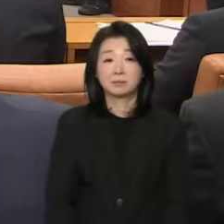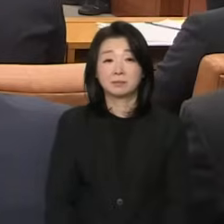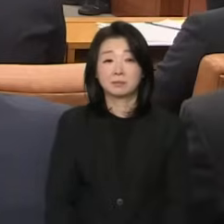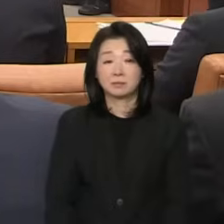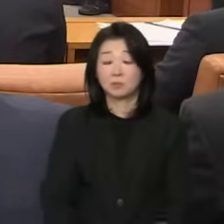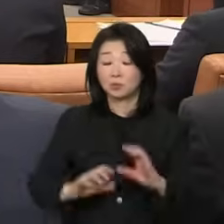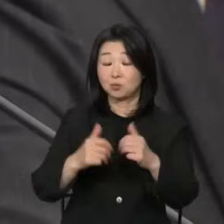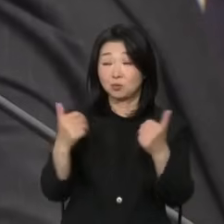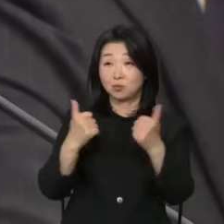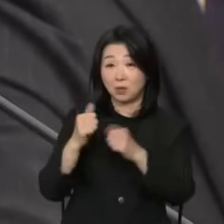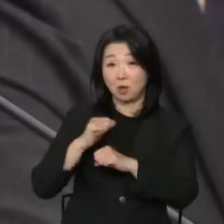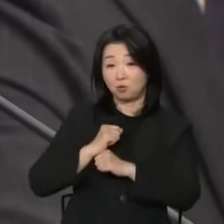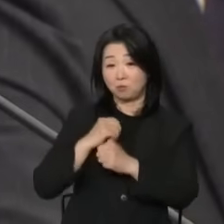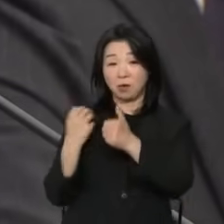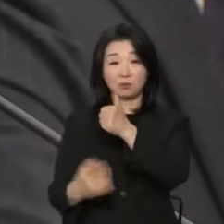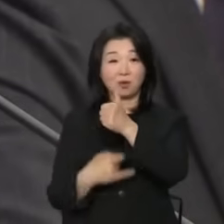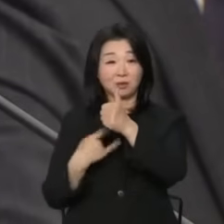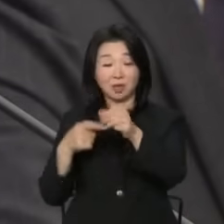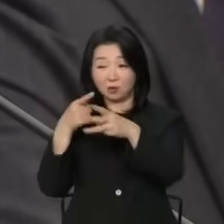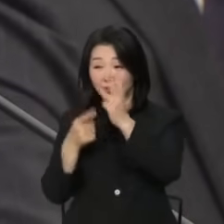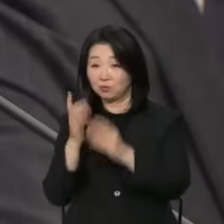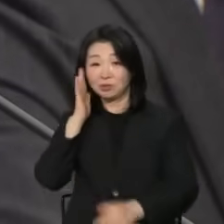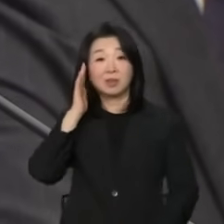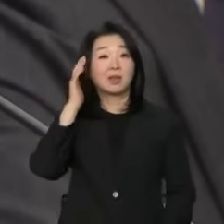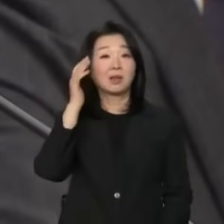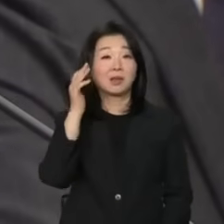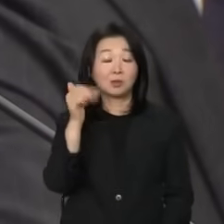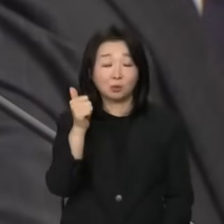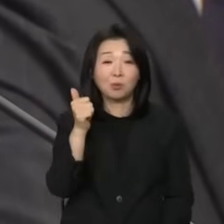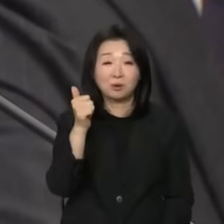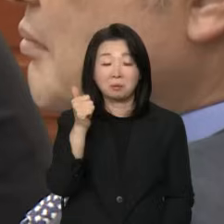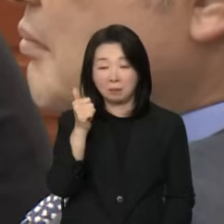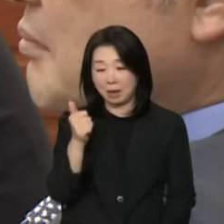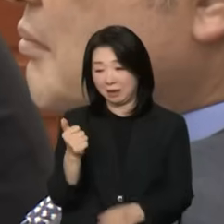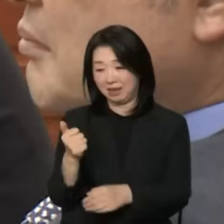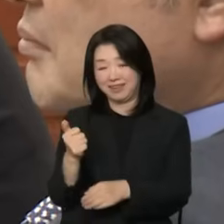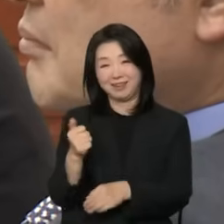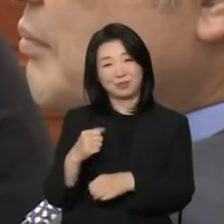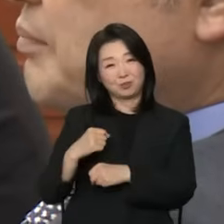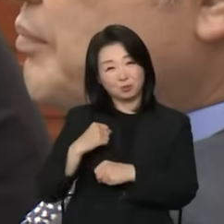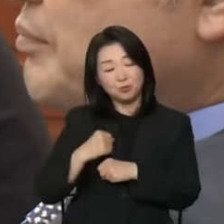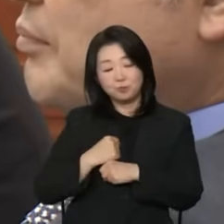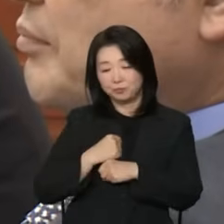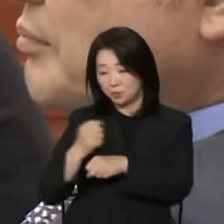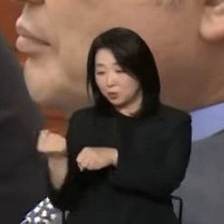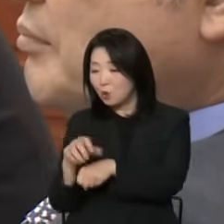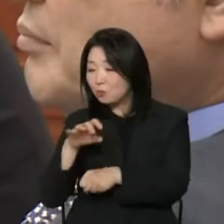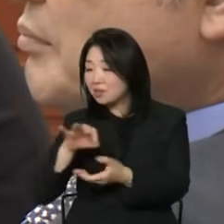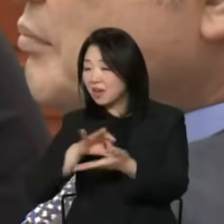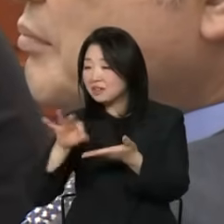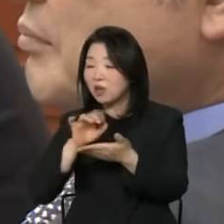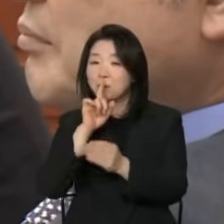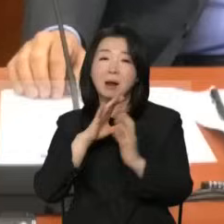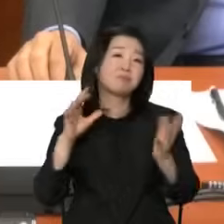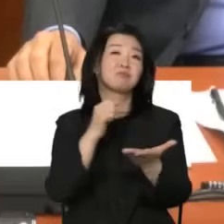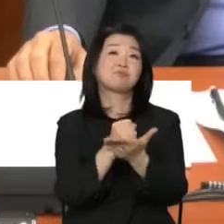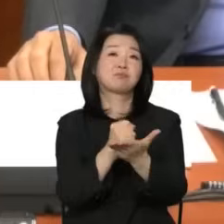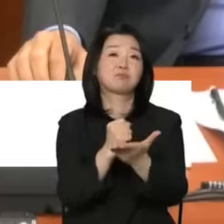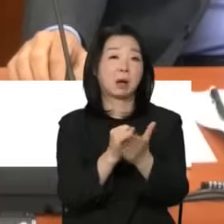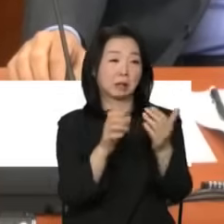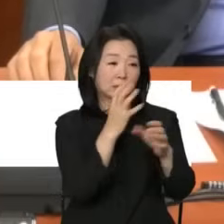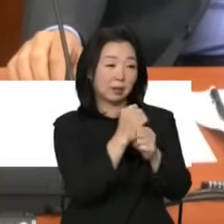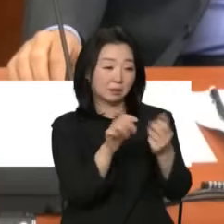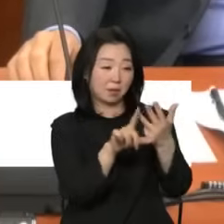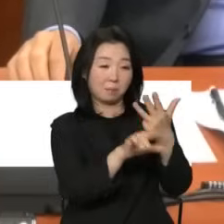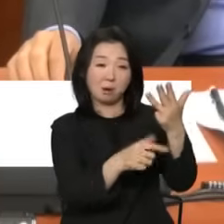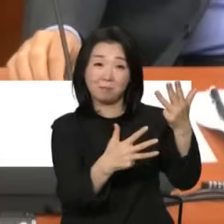국회 국방위원회에선 윤석열 대통령의 군 골프장 이용이 또 한 번 도마에 올랐습니다. 날짜가 8월 8일과